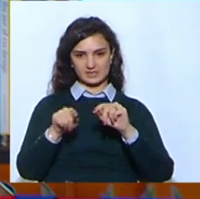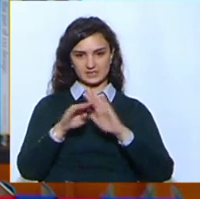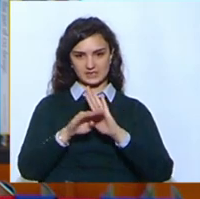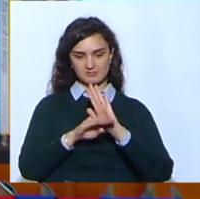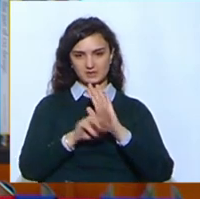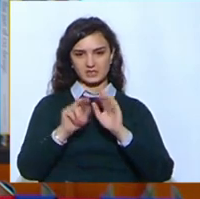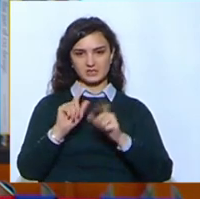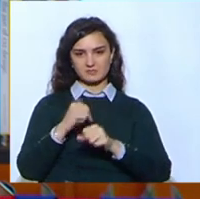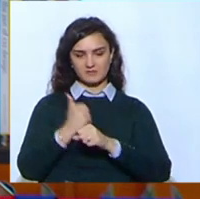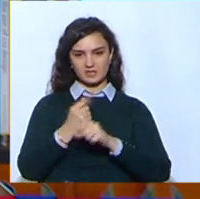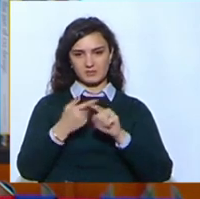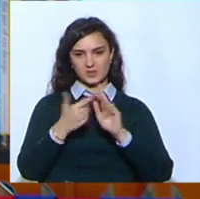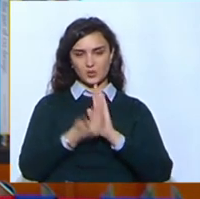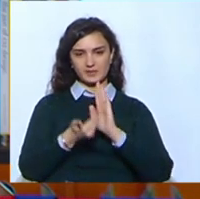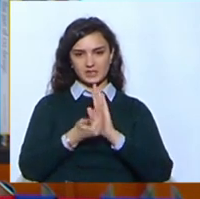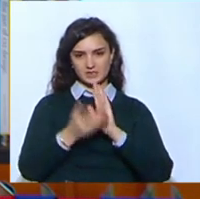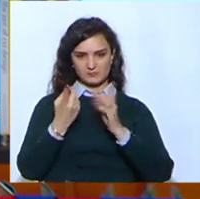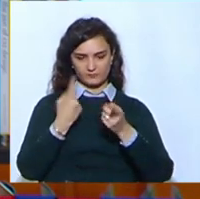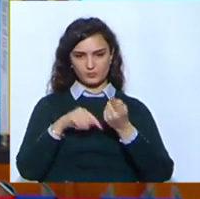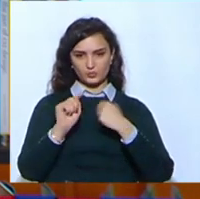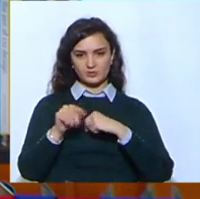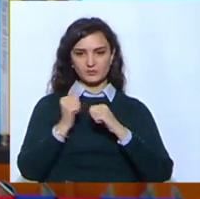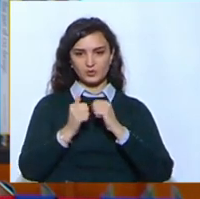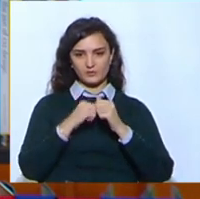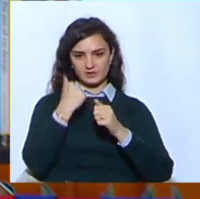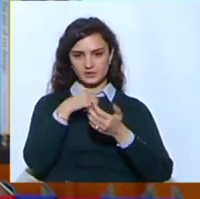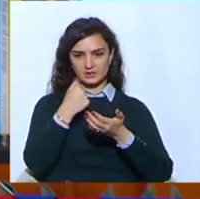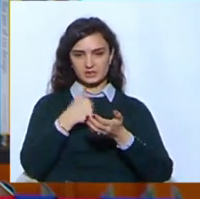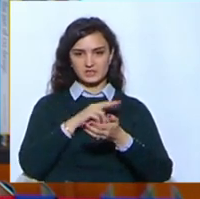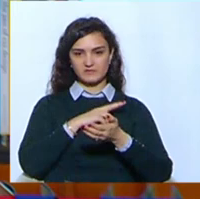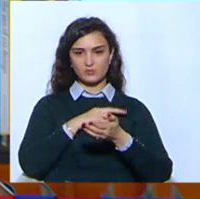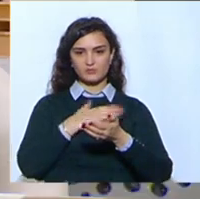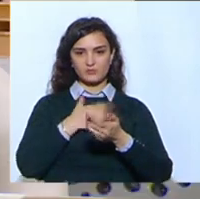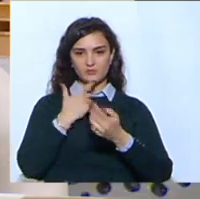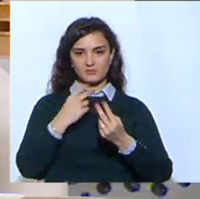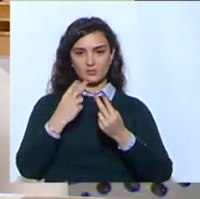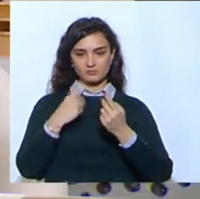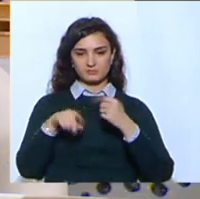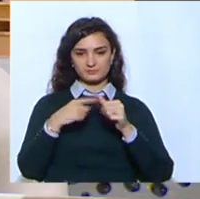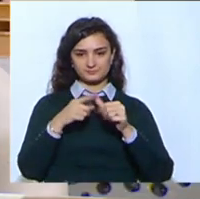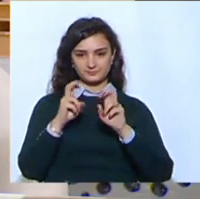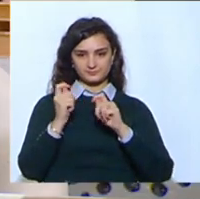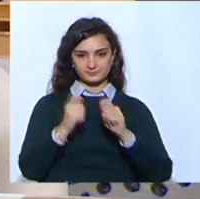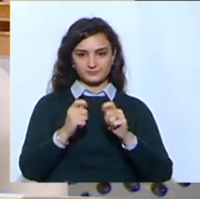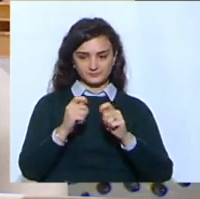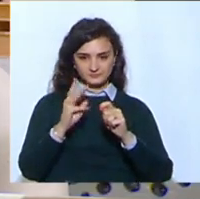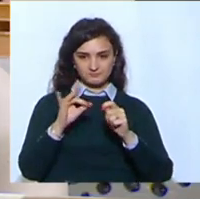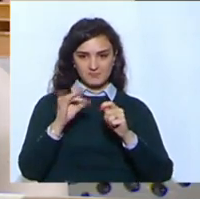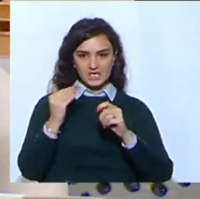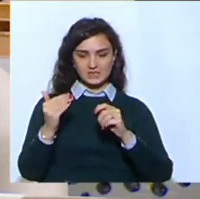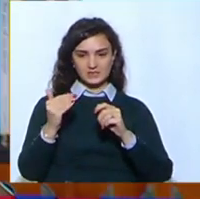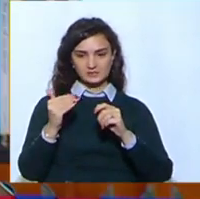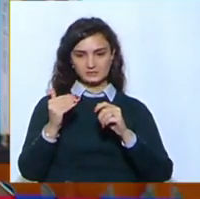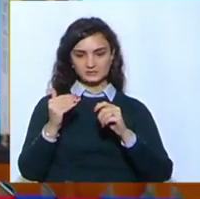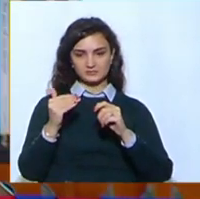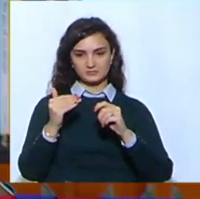სისტემა და რაც თავარია ამ რეკომენდაციებს ვუბრუნდებით ყოველწლიურად სიყვარული ჩვენ ამ აყურებელმა ამ რუბრიკას დაარქვა მარის რეცეპტი ამ